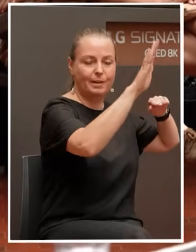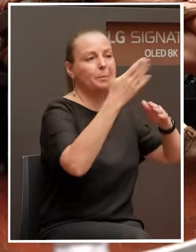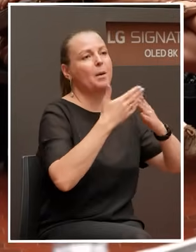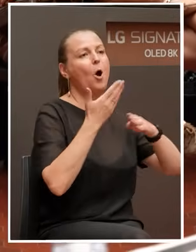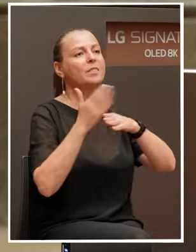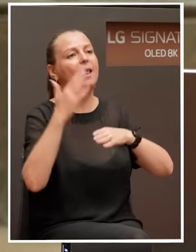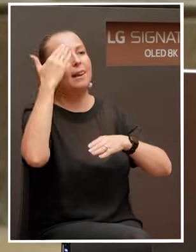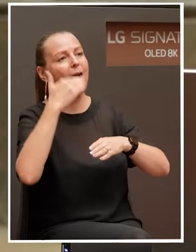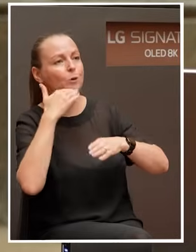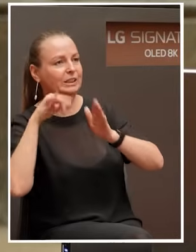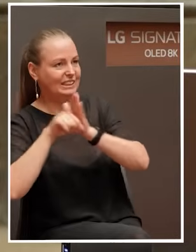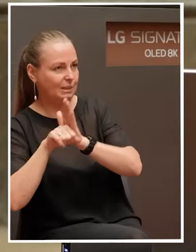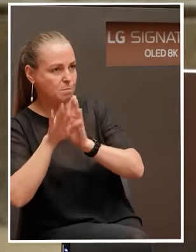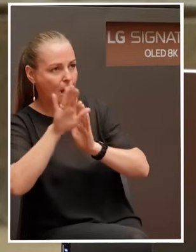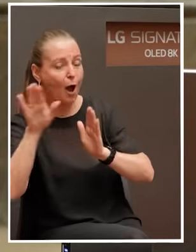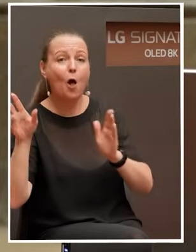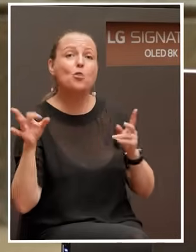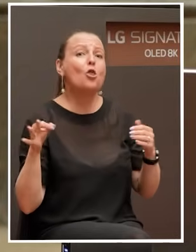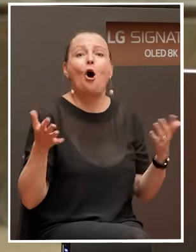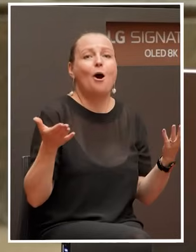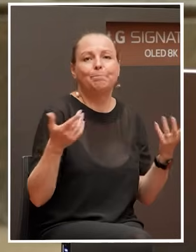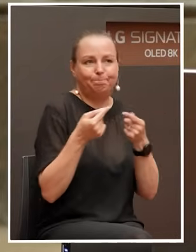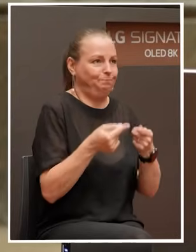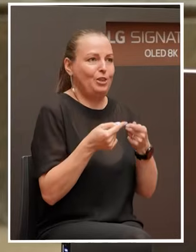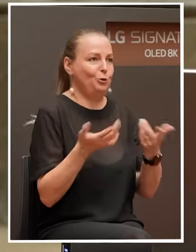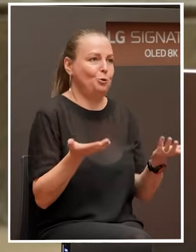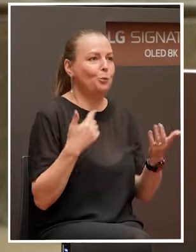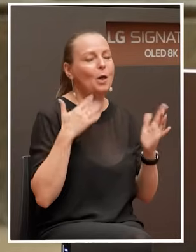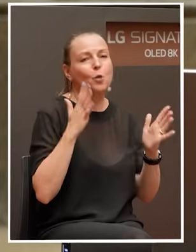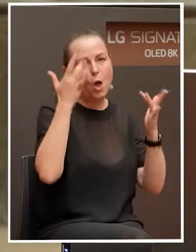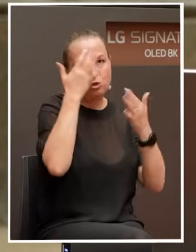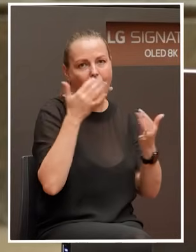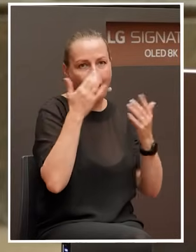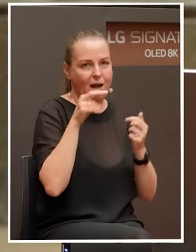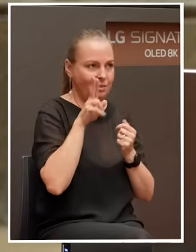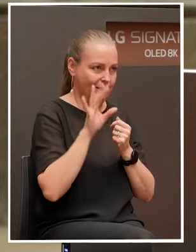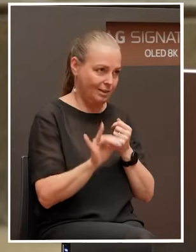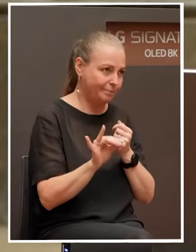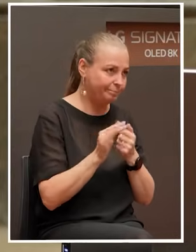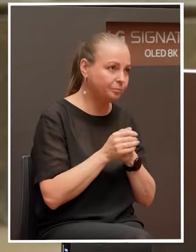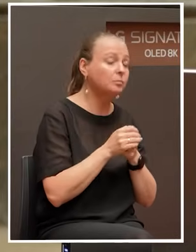отдельно. Это пока мы теряемся в догадках. А как бы то ни было, он создал